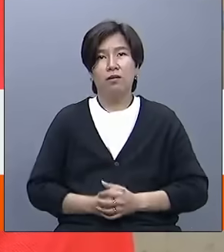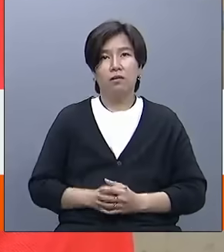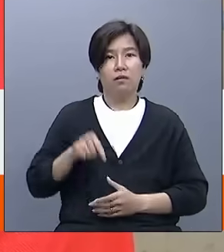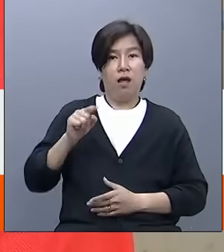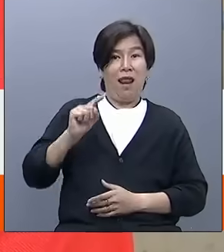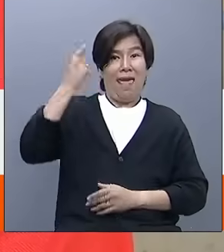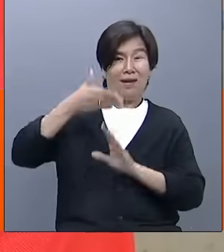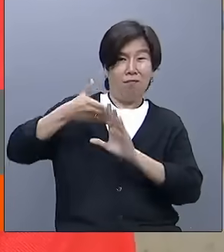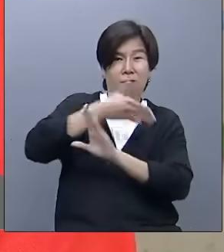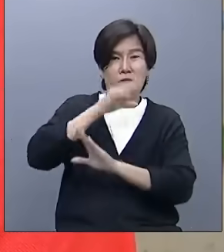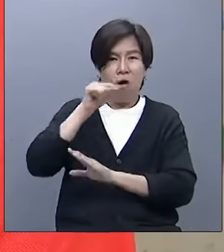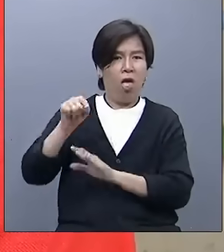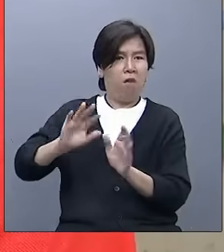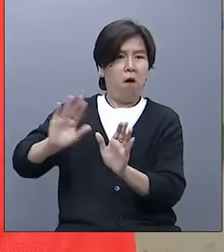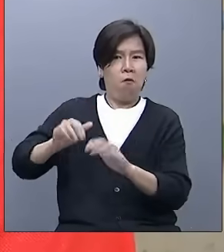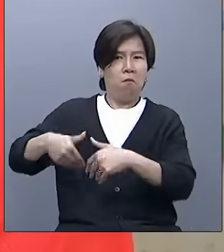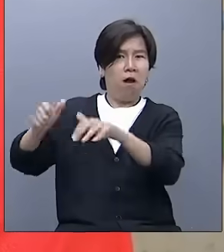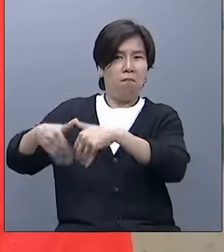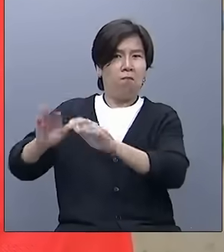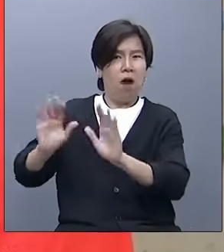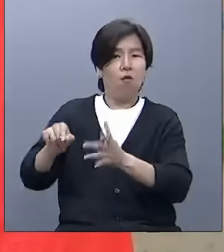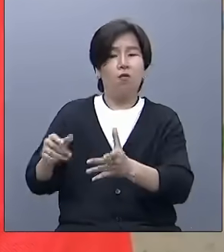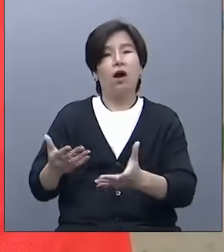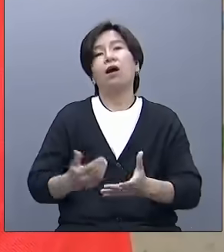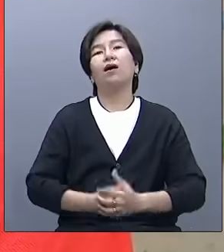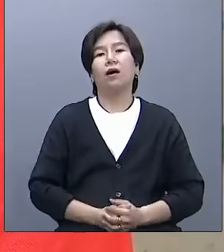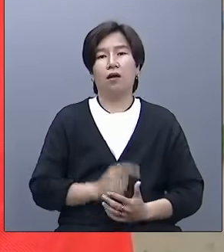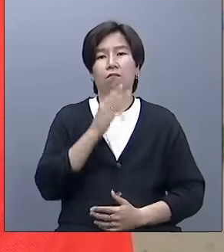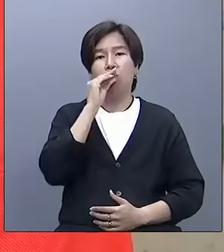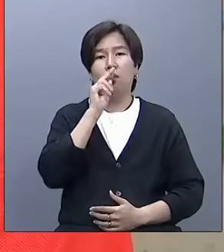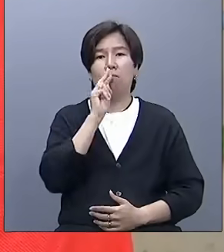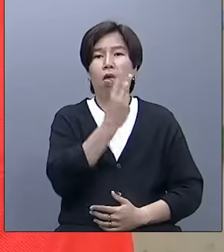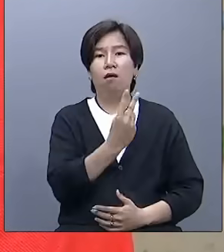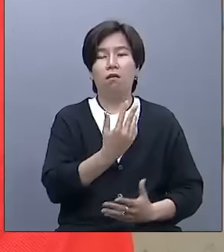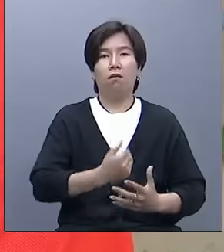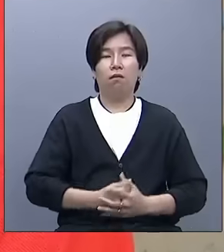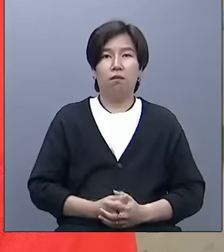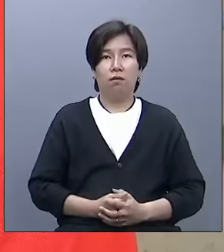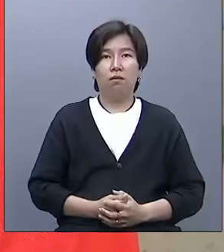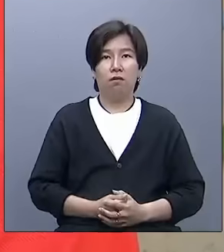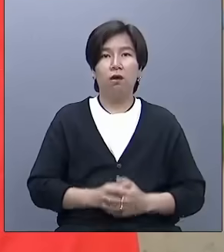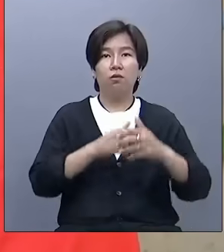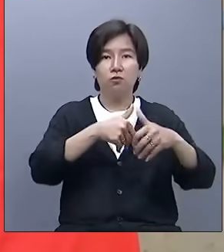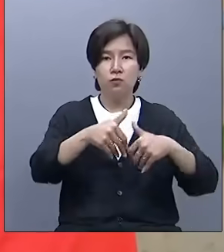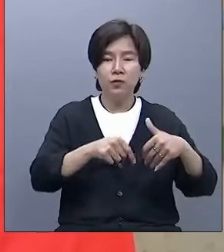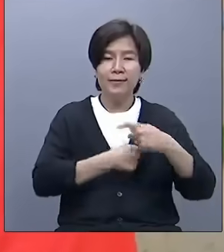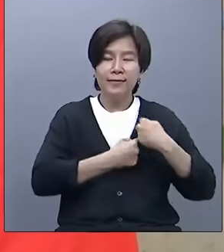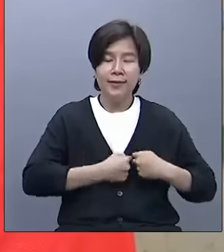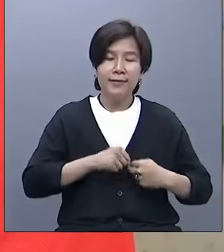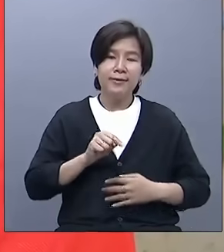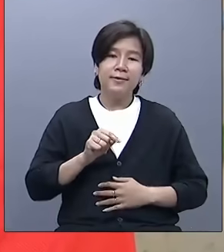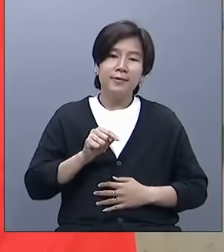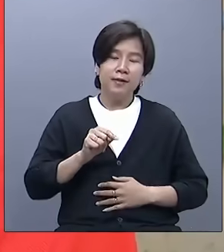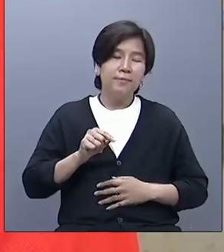มดอะไรเงี้ยนะแล้วก็มีมวลชนอะซึ่งพยายามทำใจที่ยอมรับ